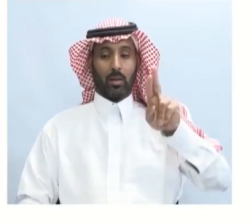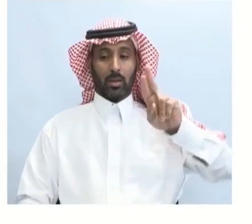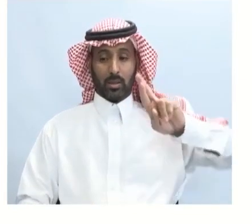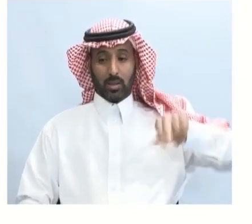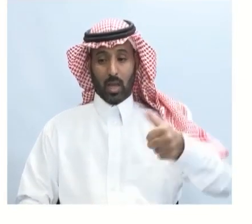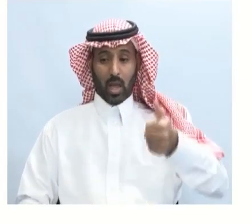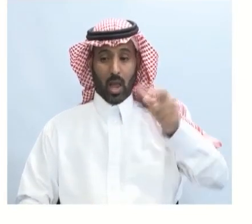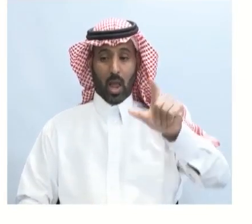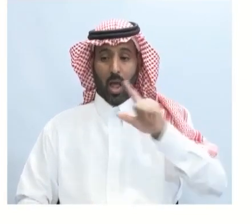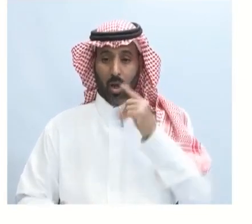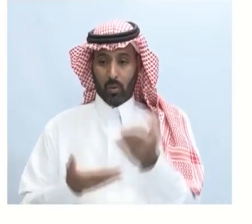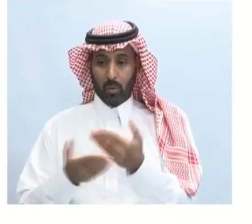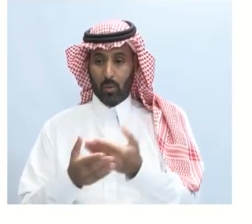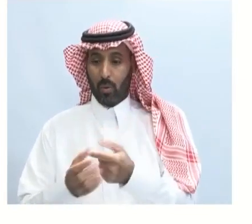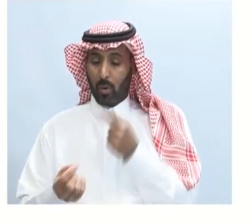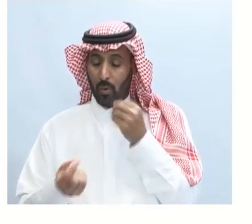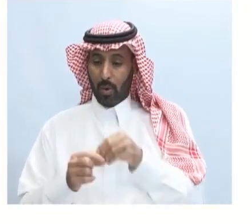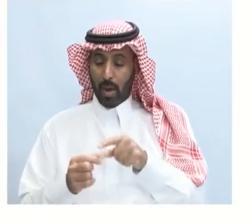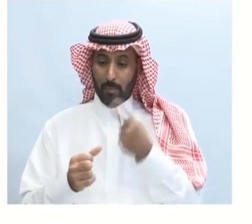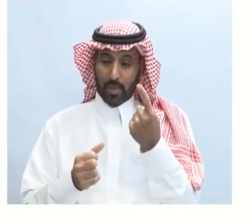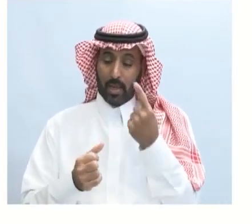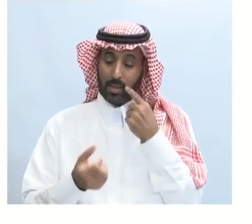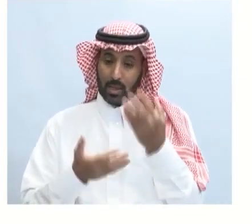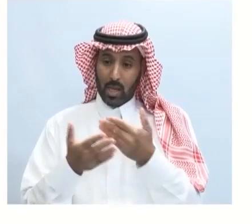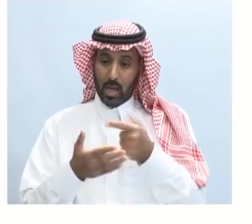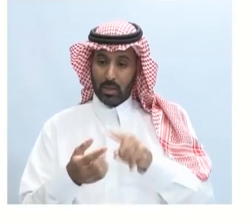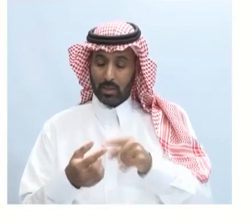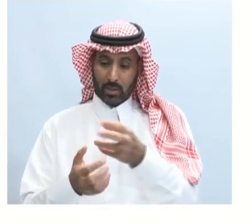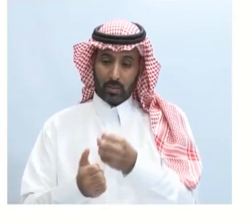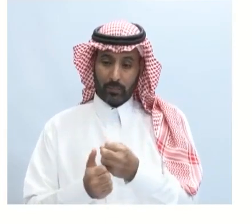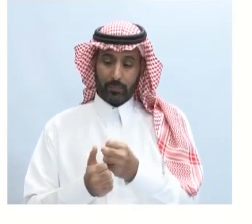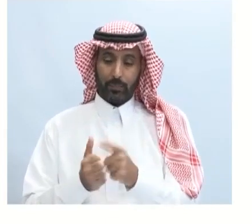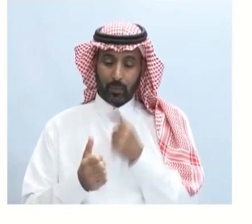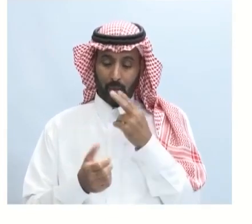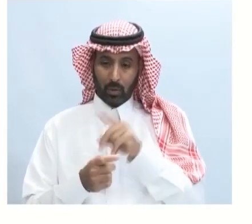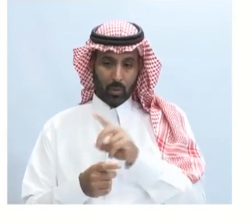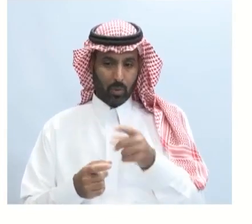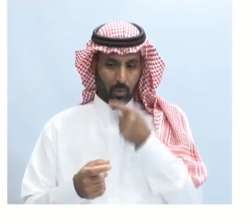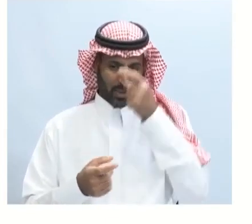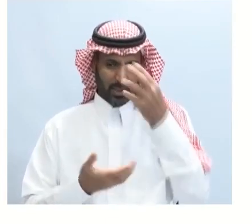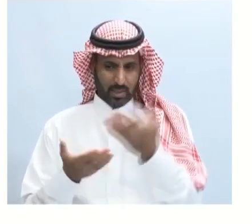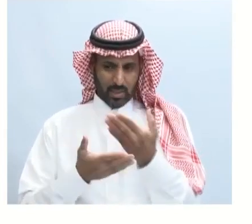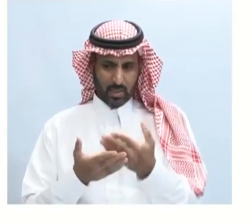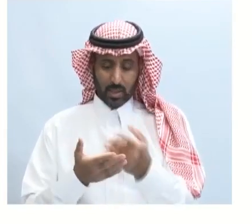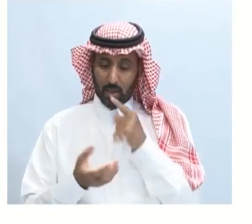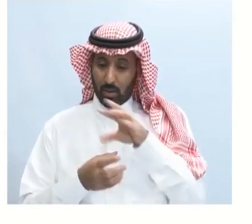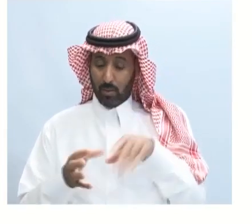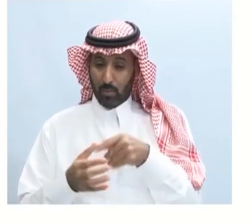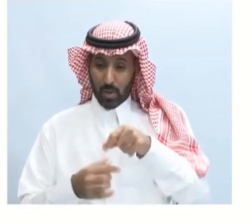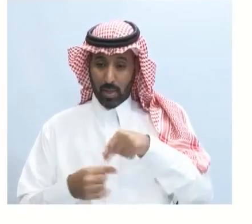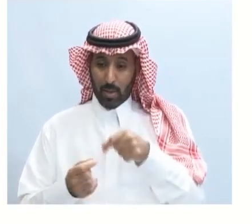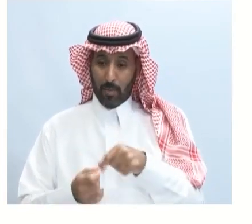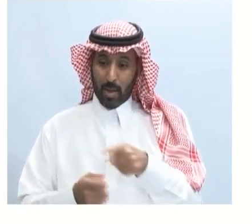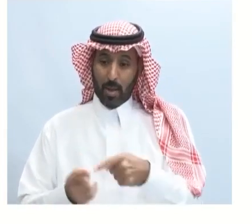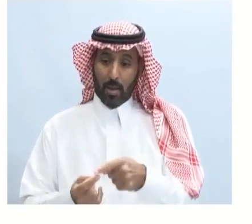وايضا يتضمن كل تفاعل اكسده واختزال عمليتي اكسده واختزال ويمكن وصف تفاعلات الاكسده والاختزال في المواد العضويه